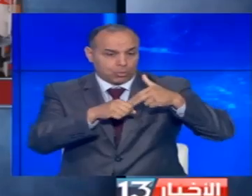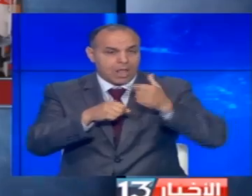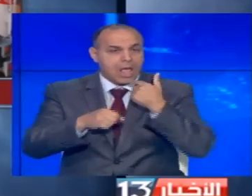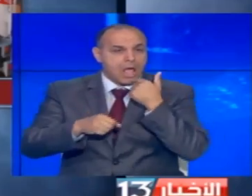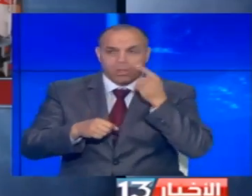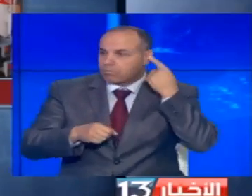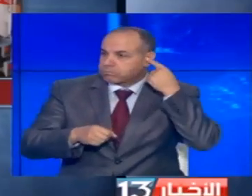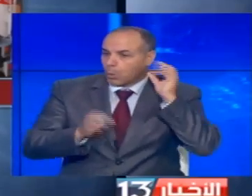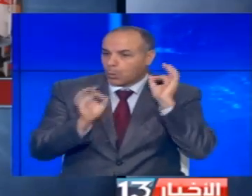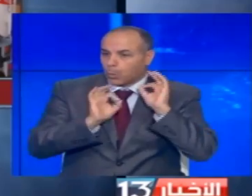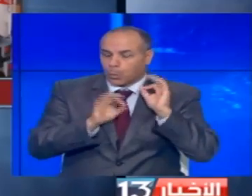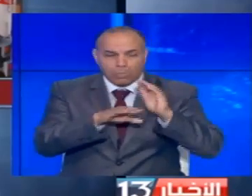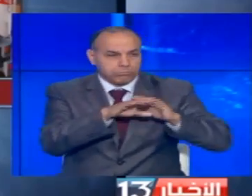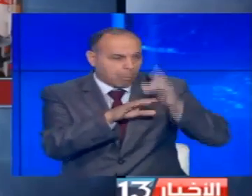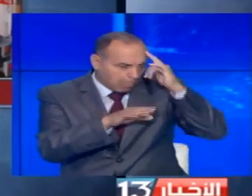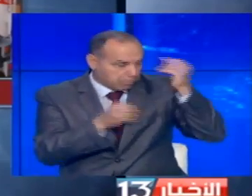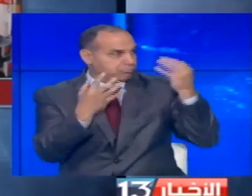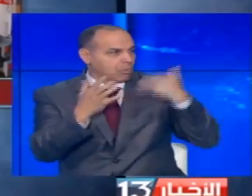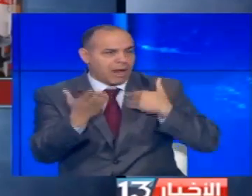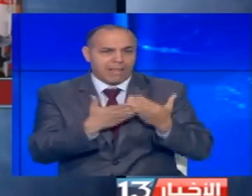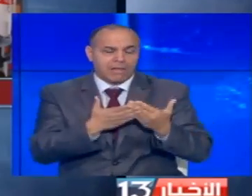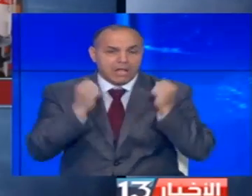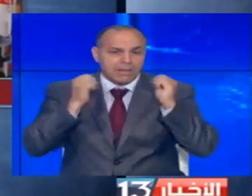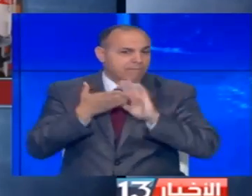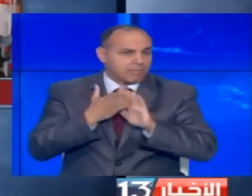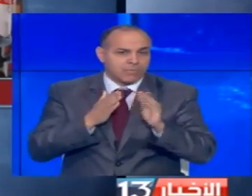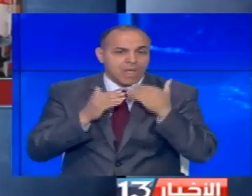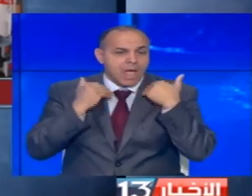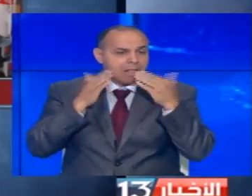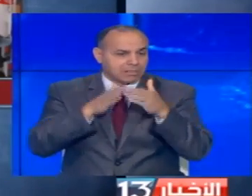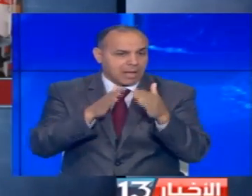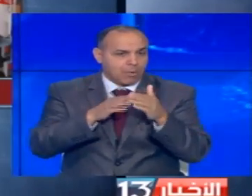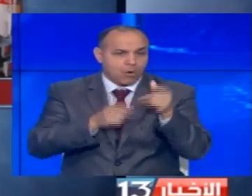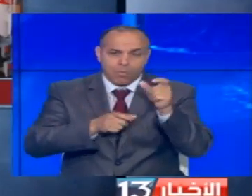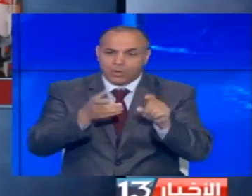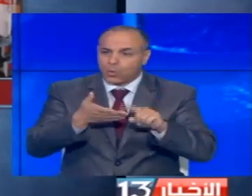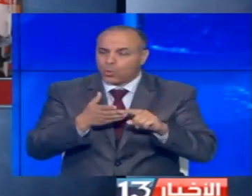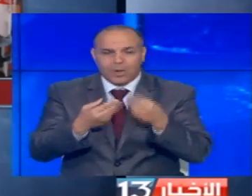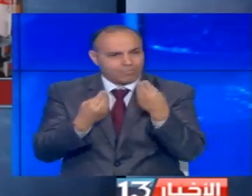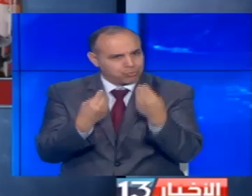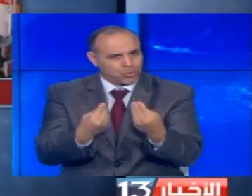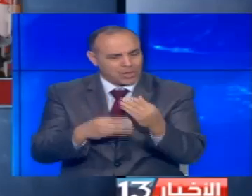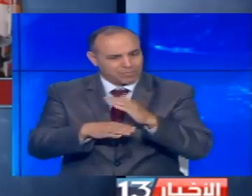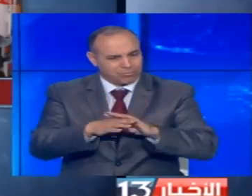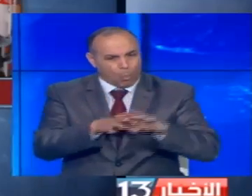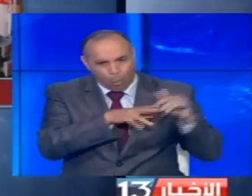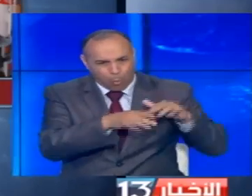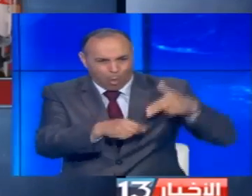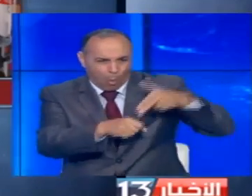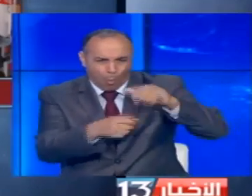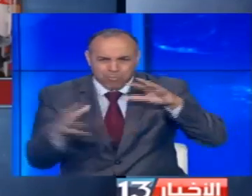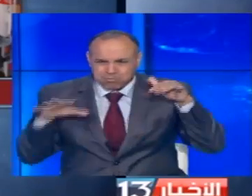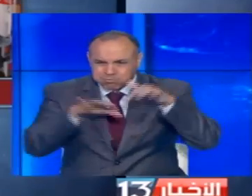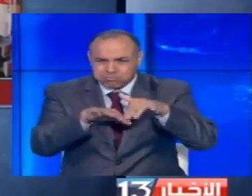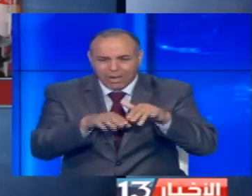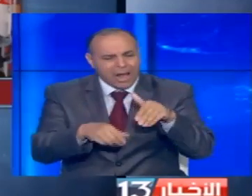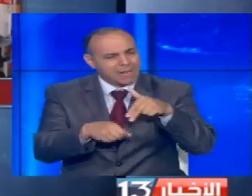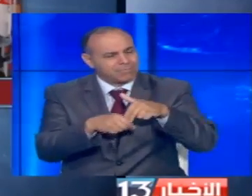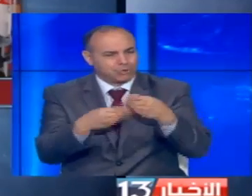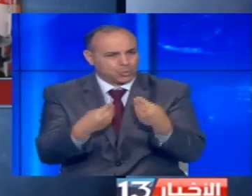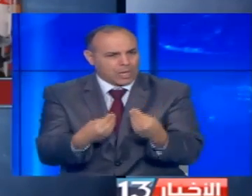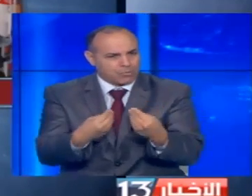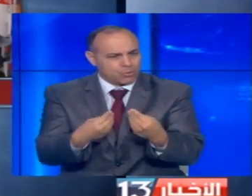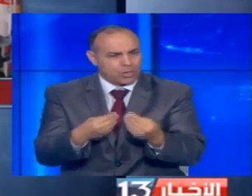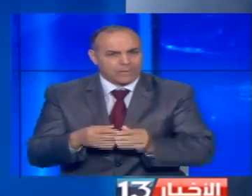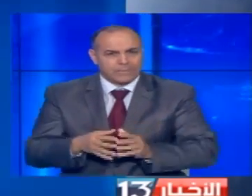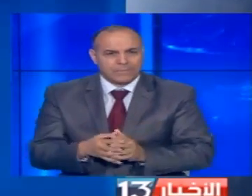لم يكن لديها اي سابق اعلام بهذا الاضراب داعيا المواطنين للتعقل وعدم اللهفه في التزود بالمحروقات